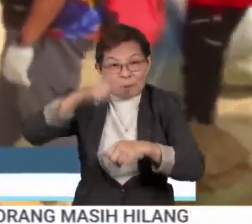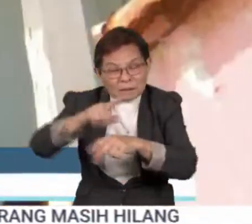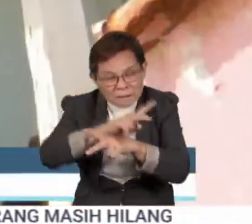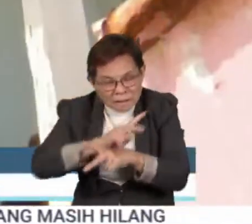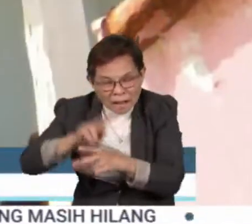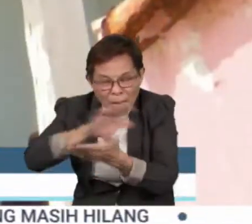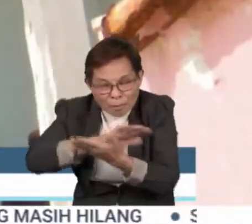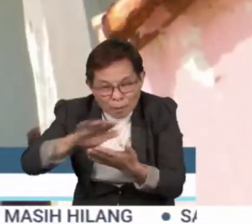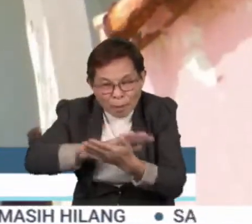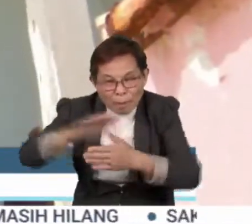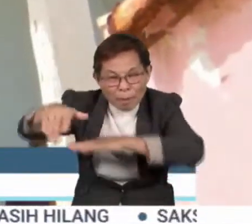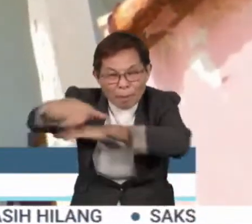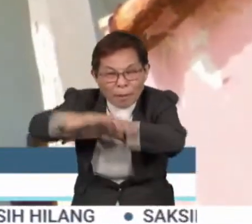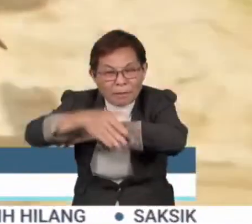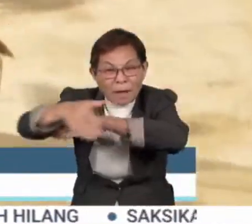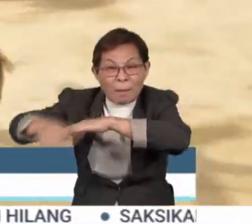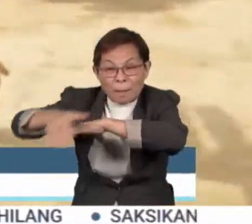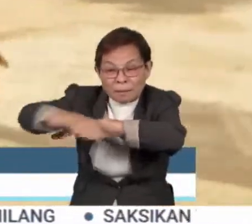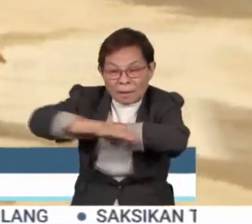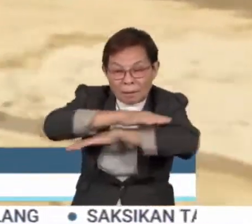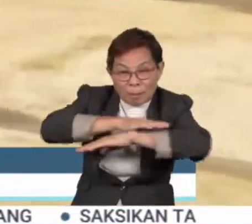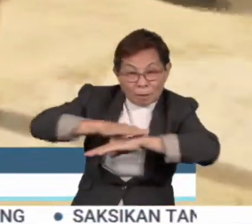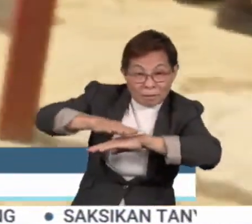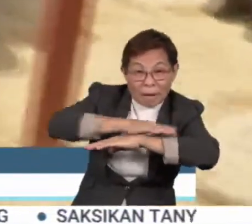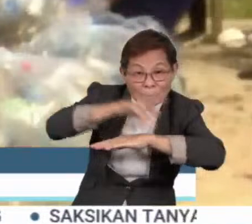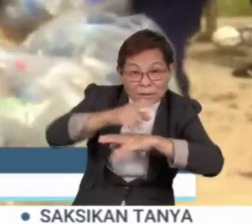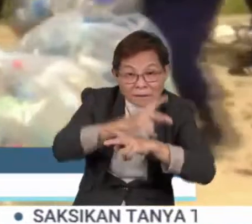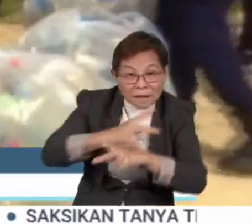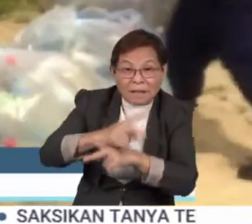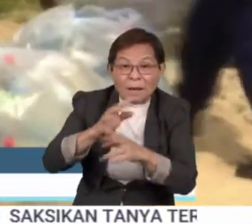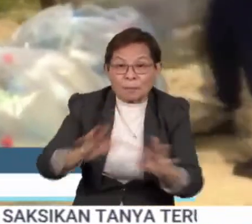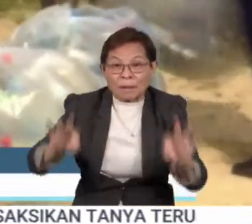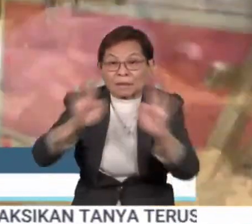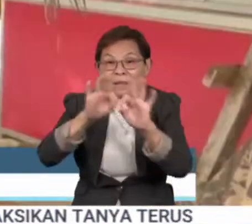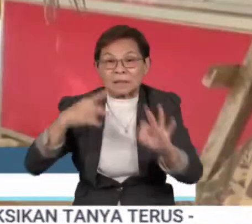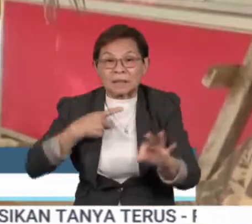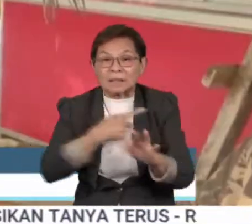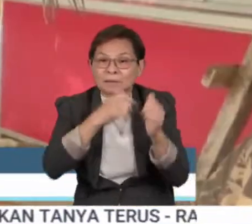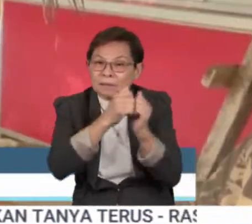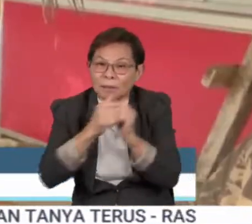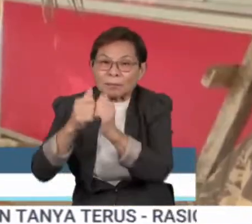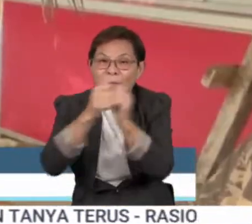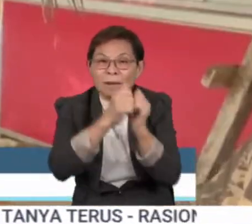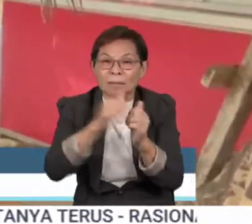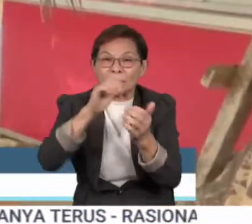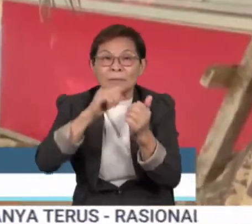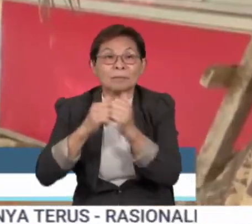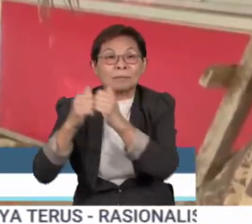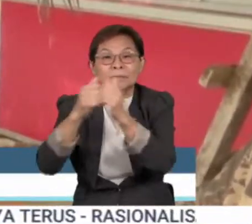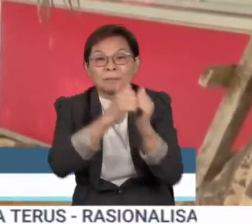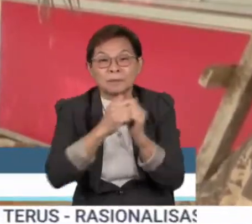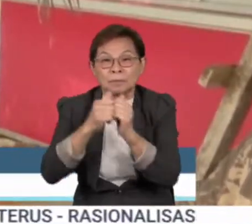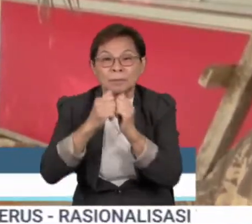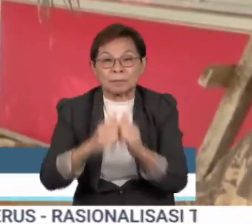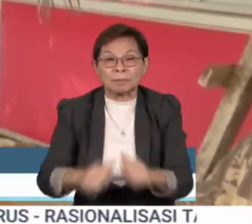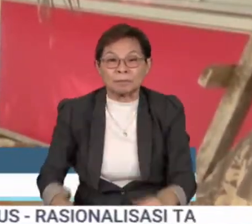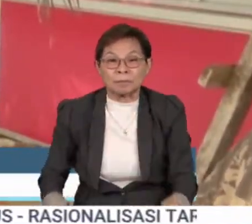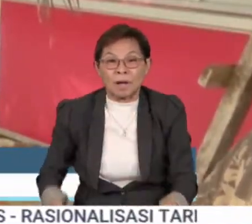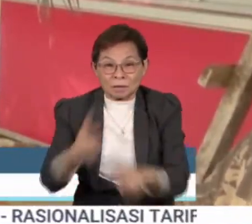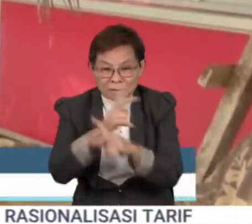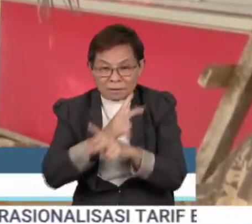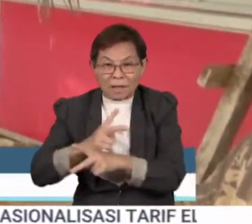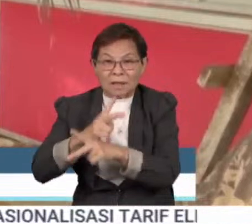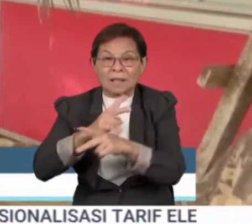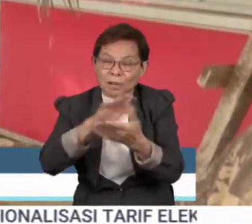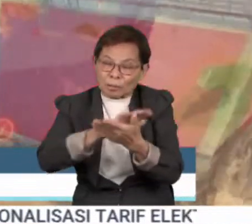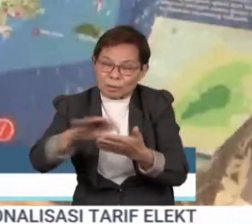kebersihan pantai. Kita membuka kesedaran kepada kita juga untuk bersama-sama lah, sebab ia menjadi tanggungjawab untuk kita semua kan, untuk menjaga kebersihan